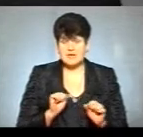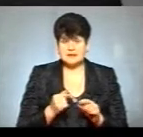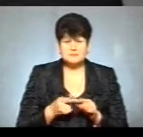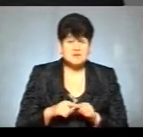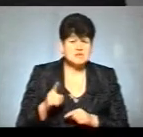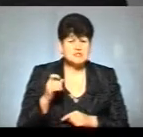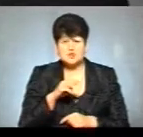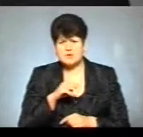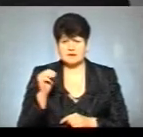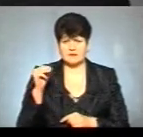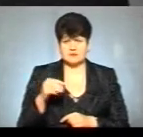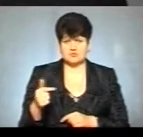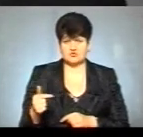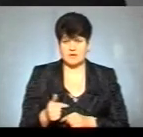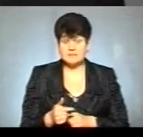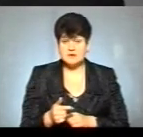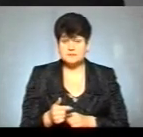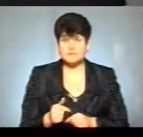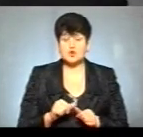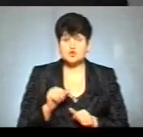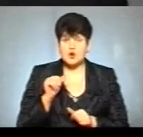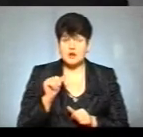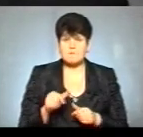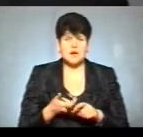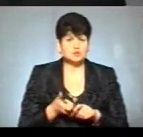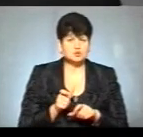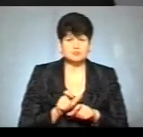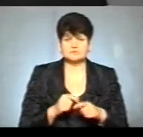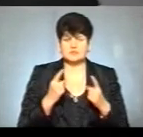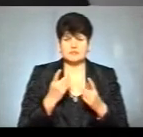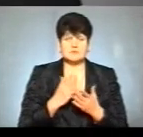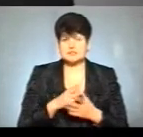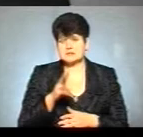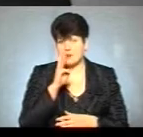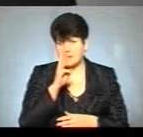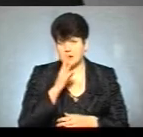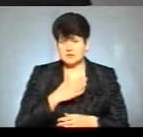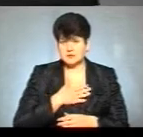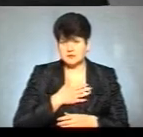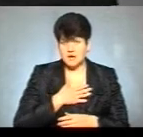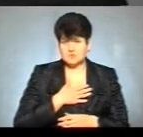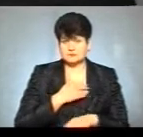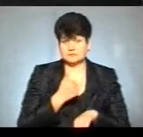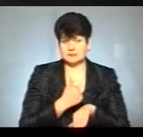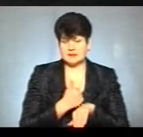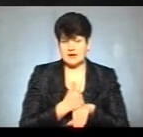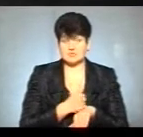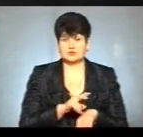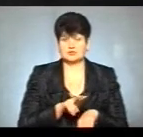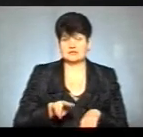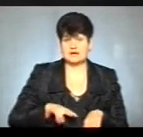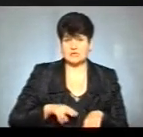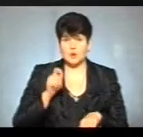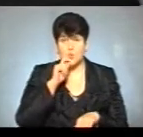сотні тисяч гривень. Зокрема, дуже зараз показовим є заробітна плата нашого очільника, генерального директора